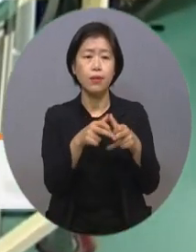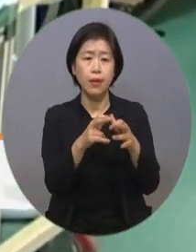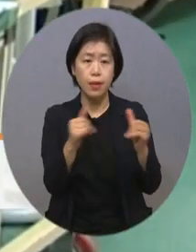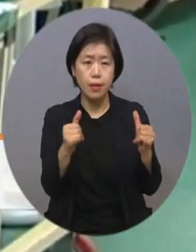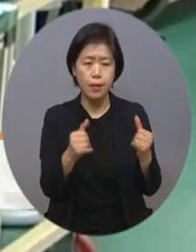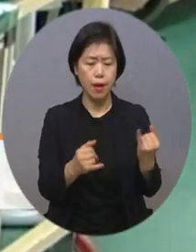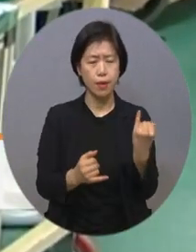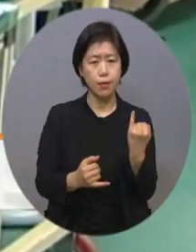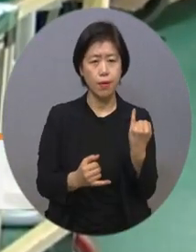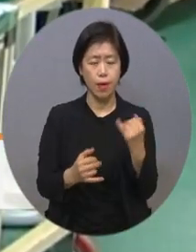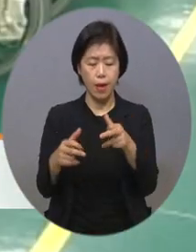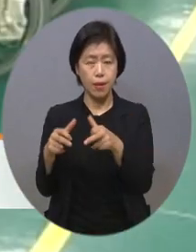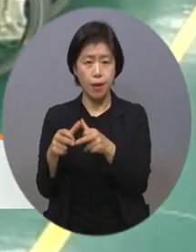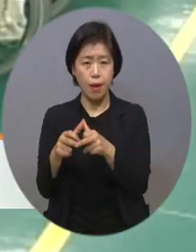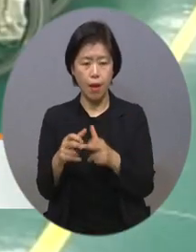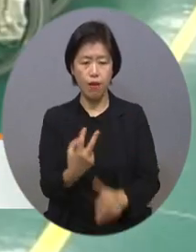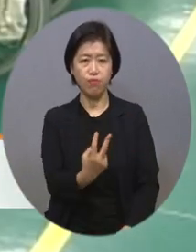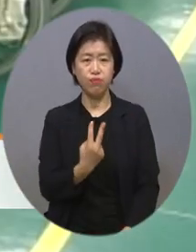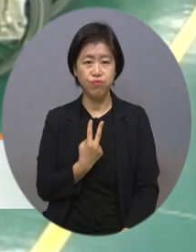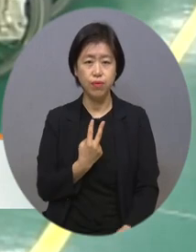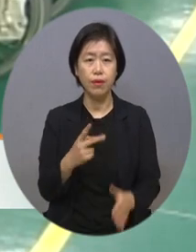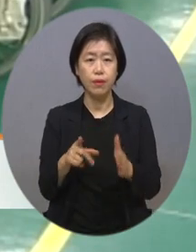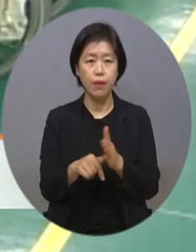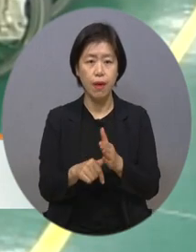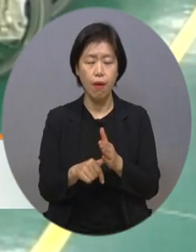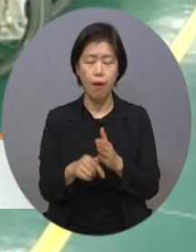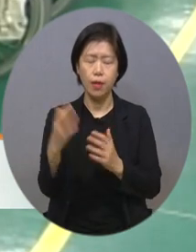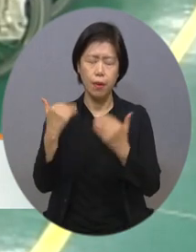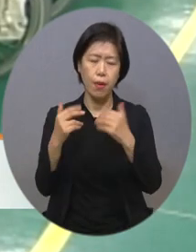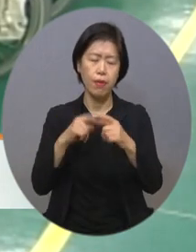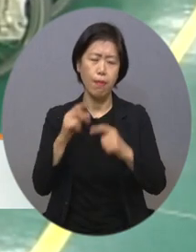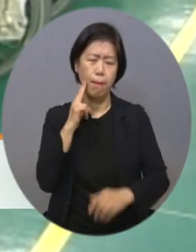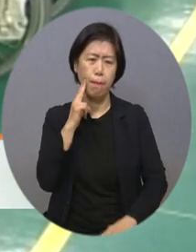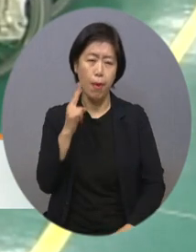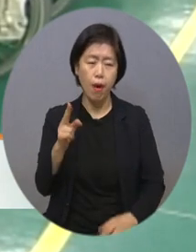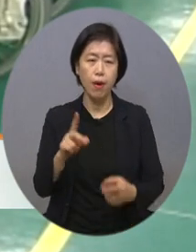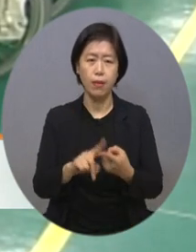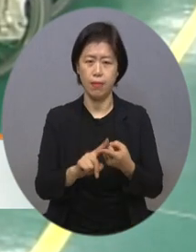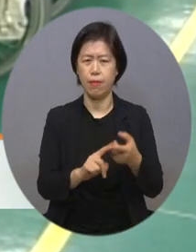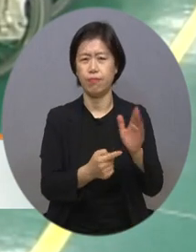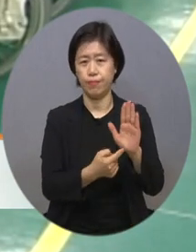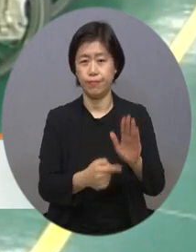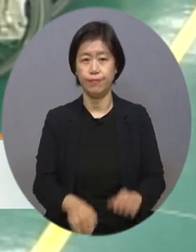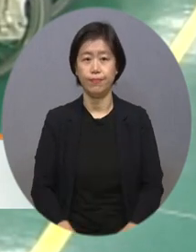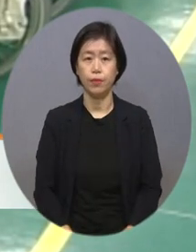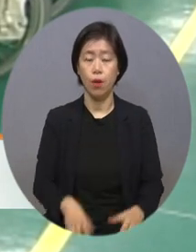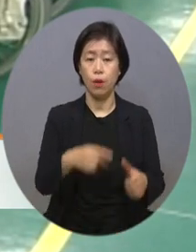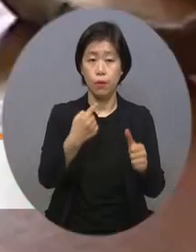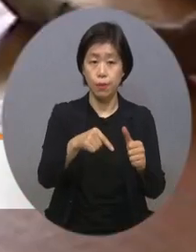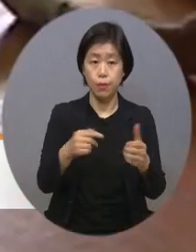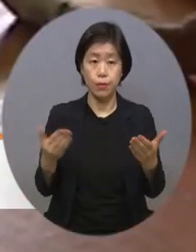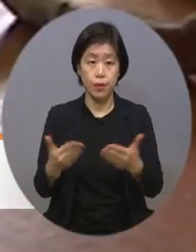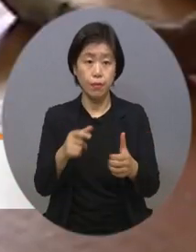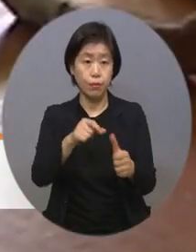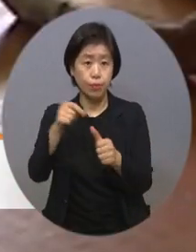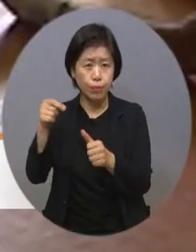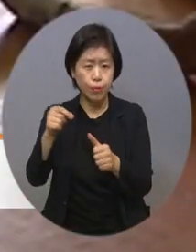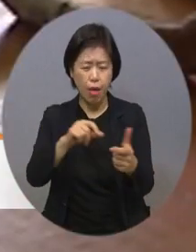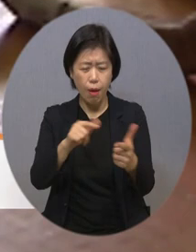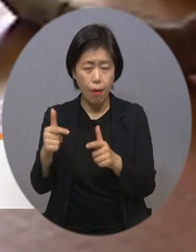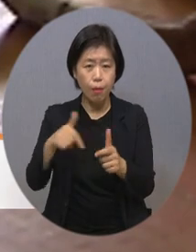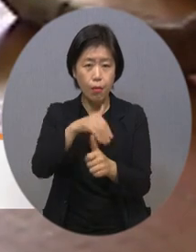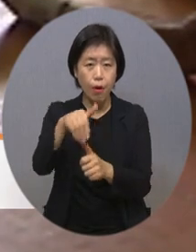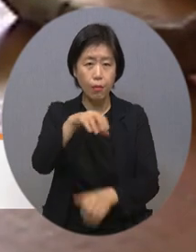창 애인 않은 이유로 이 중 차별을 받고 있는 현실을 지적해 왔습니다 교육과 고용 등 다양한 분야에서